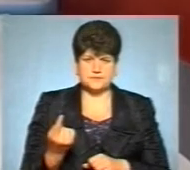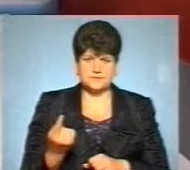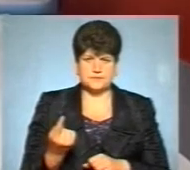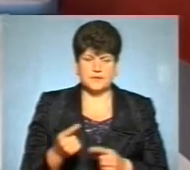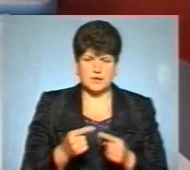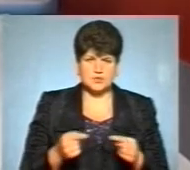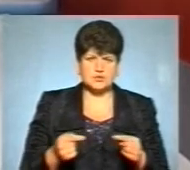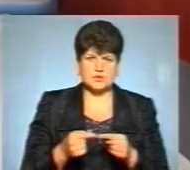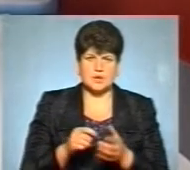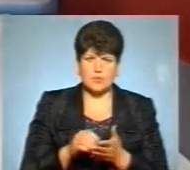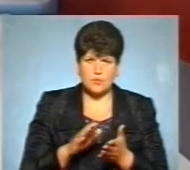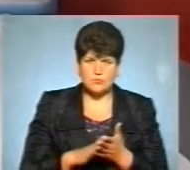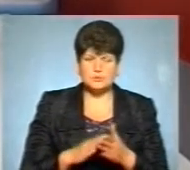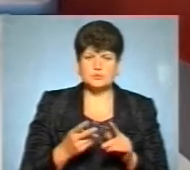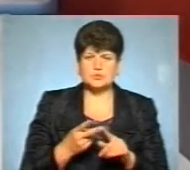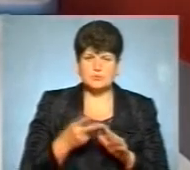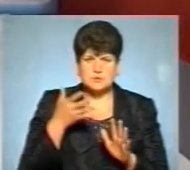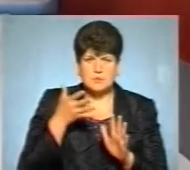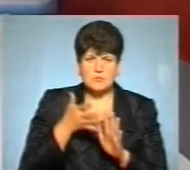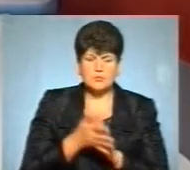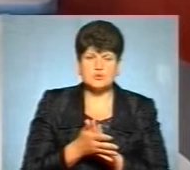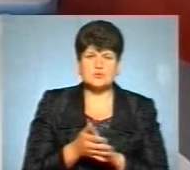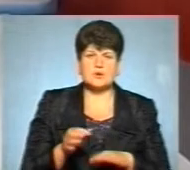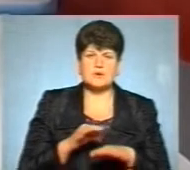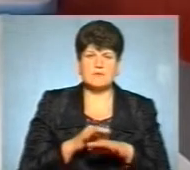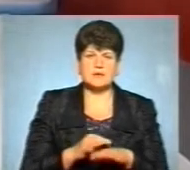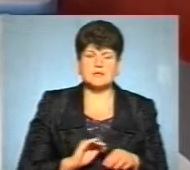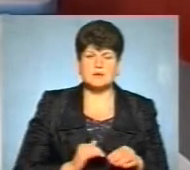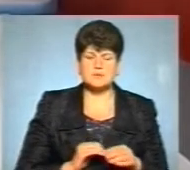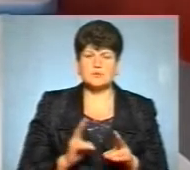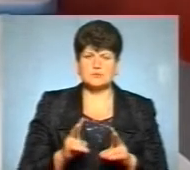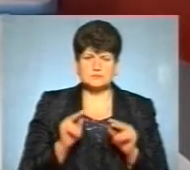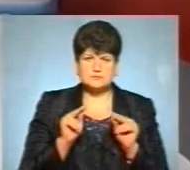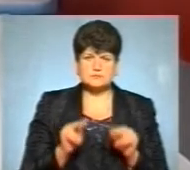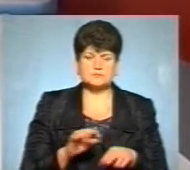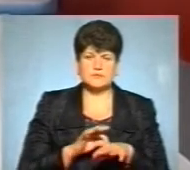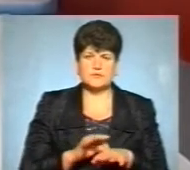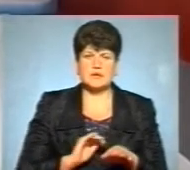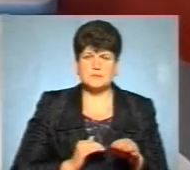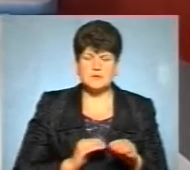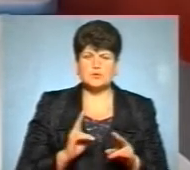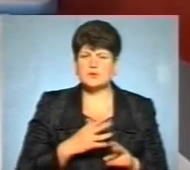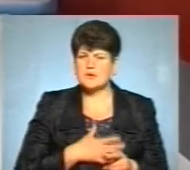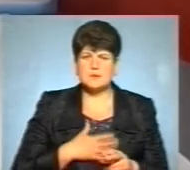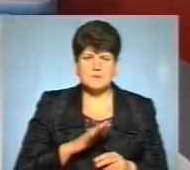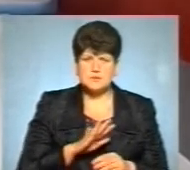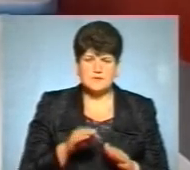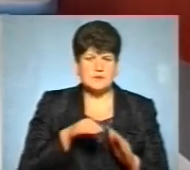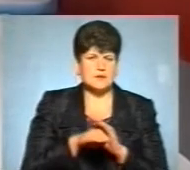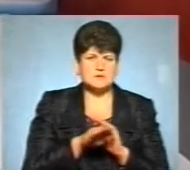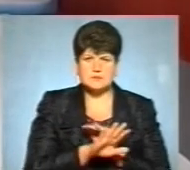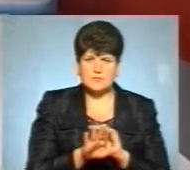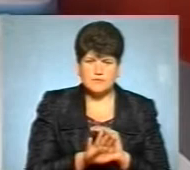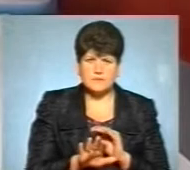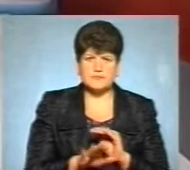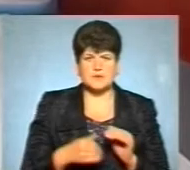чіткий облік, друге – це прозоре ведення бізнесу, і ті, хто легально ведуть бізнес, ті, хто не переживають, не ховаються в